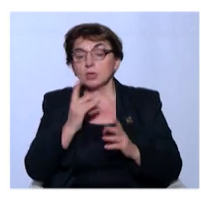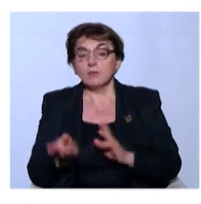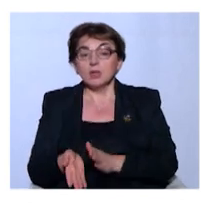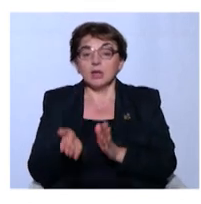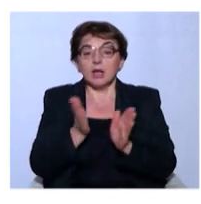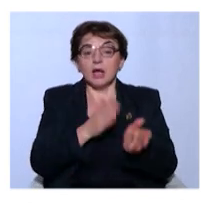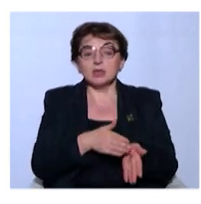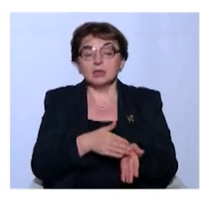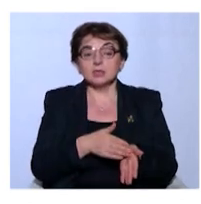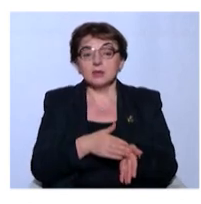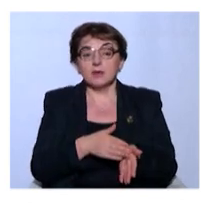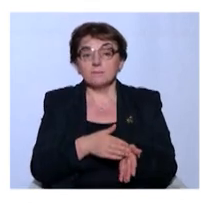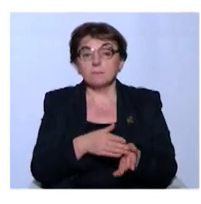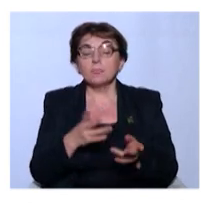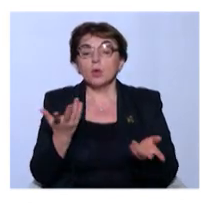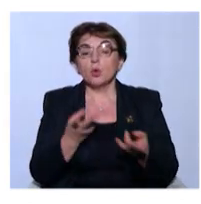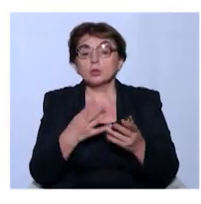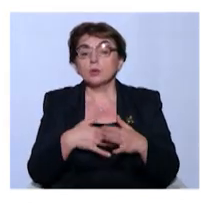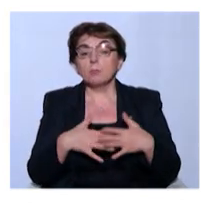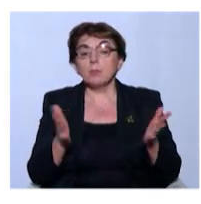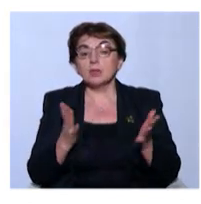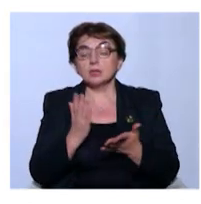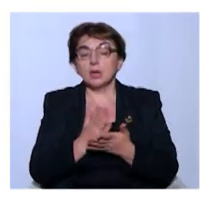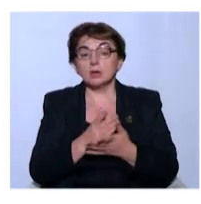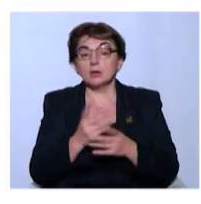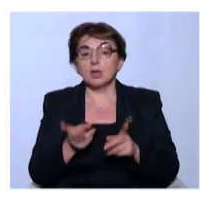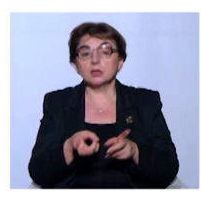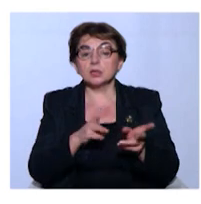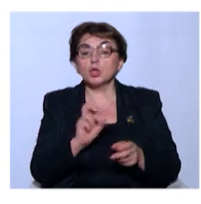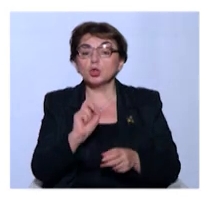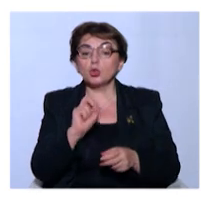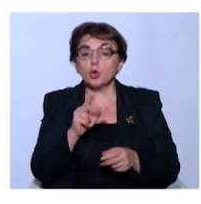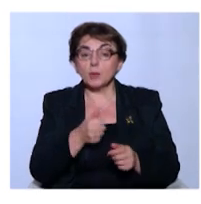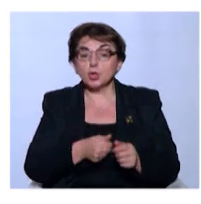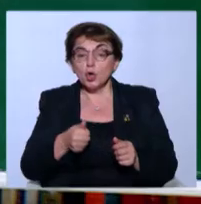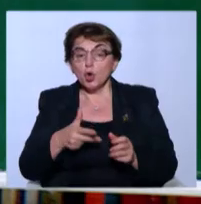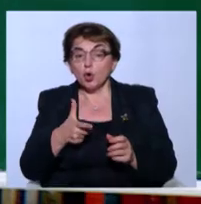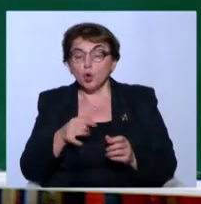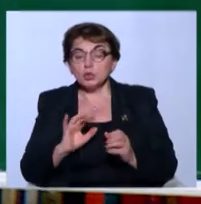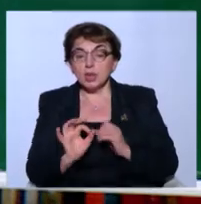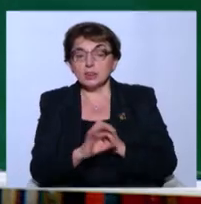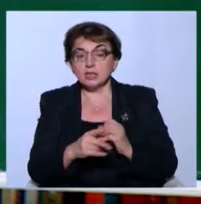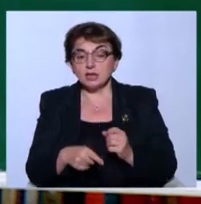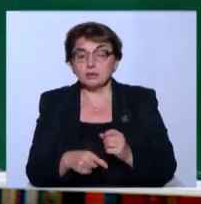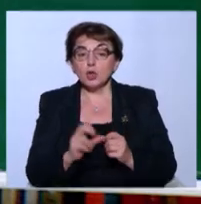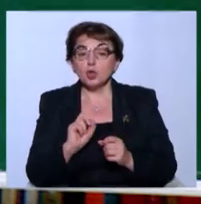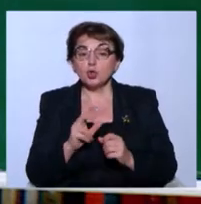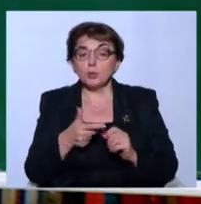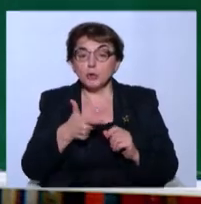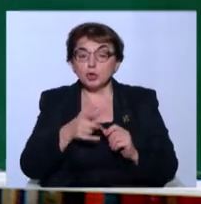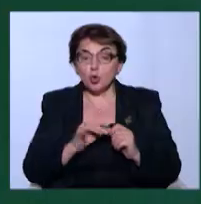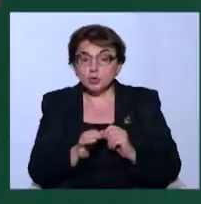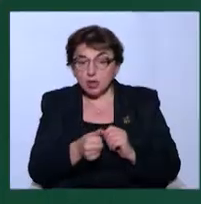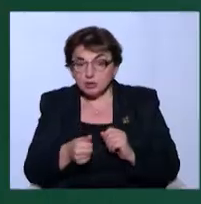გადადის, როცა საჭიროა ჭარბი რაოდენობა, მაშინ გადადის 12 გოჯა ნაწლავში. ასევე 12 გოჯა